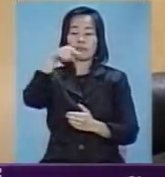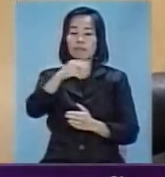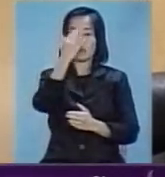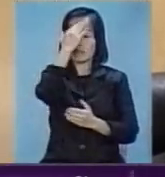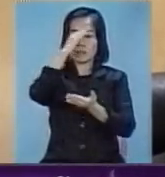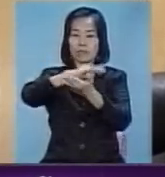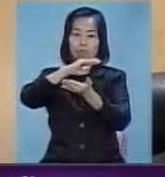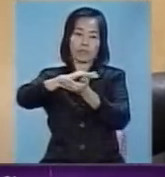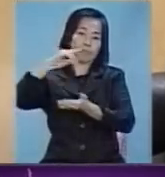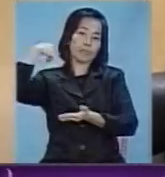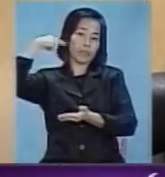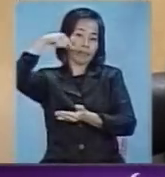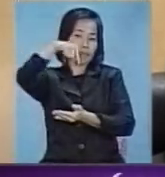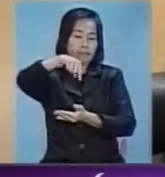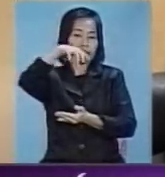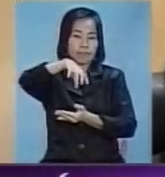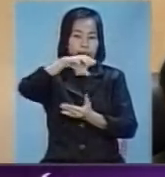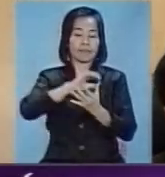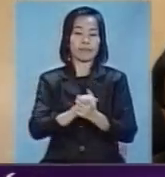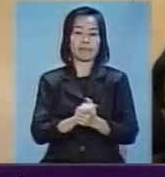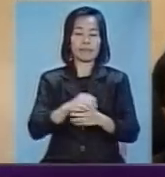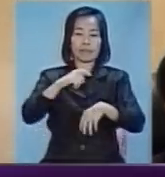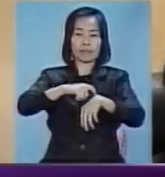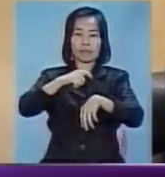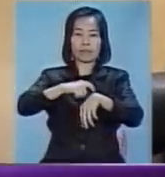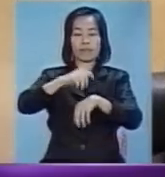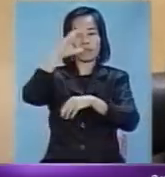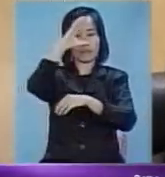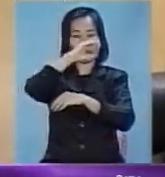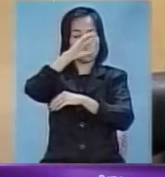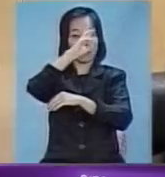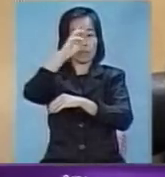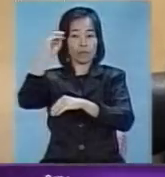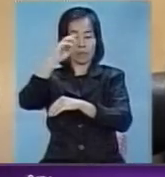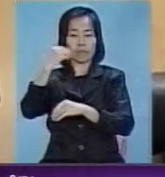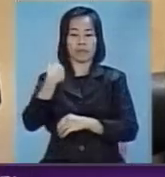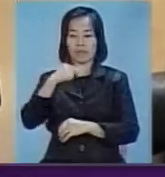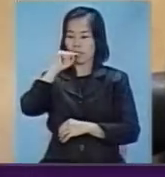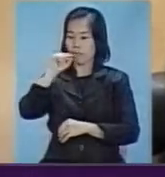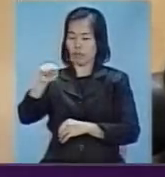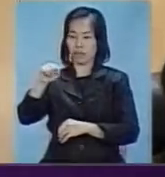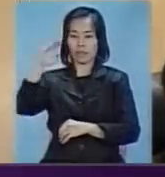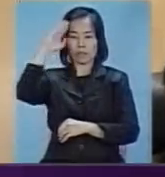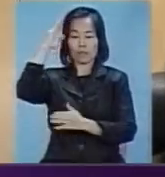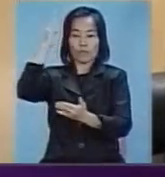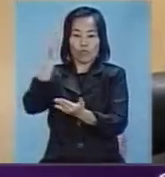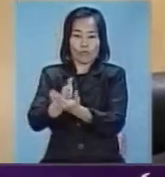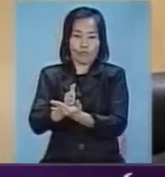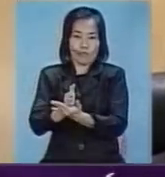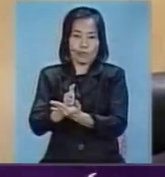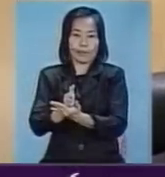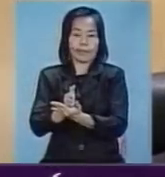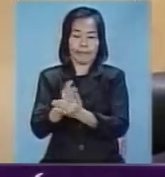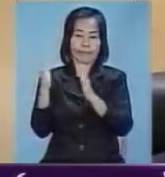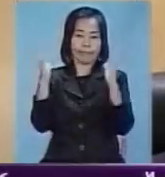โงเรีนสัรีวิทยาพอตอน 6 โมงกวาครับเราได้สัandeการให approachedที่ทุคนหยุดการปฏิบัิการ